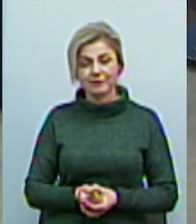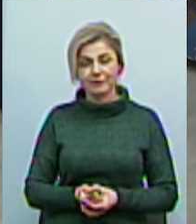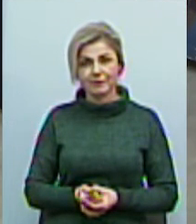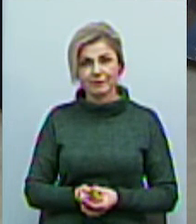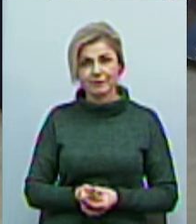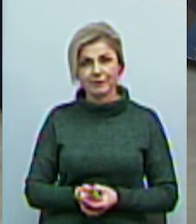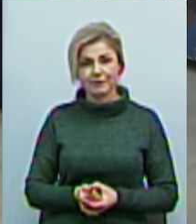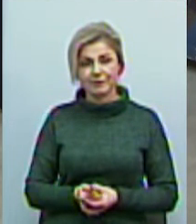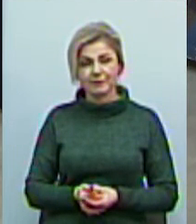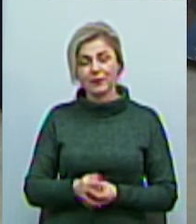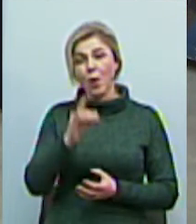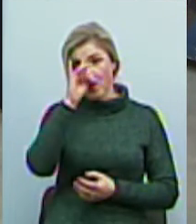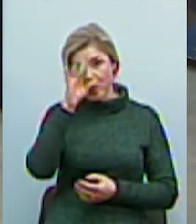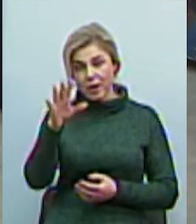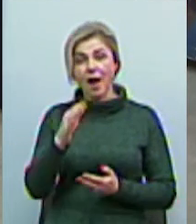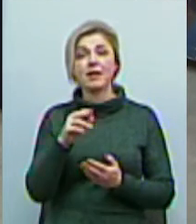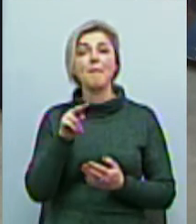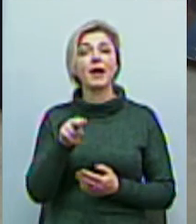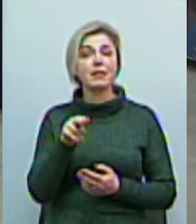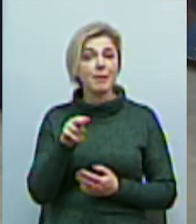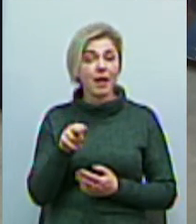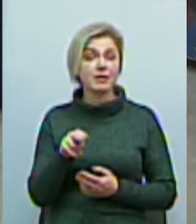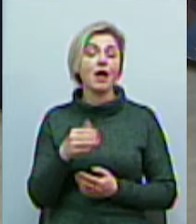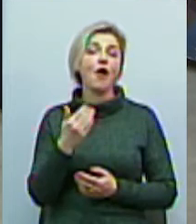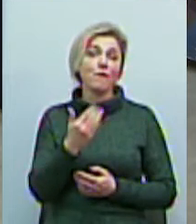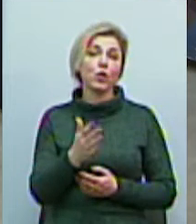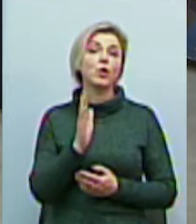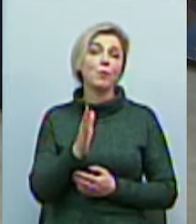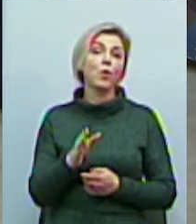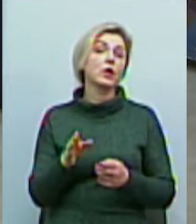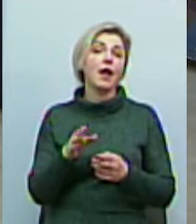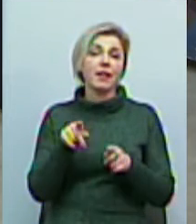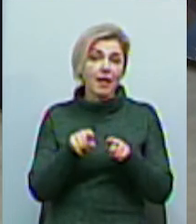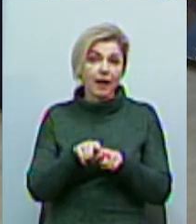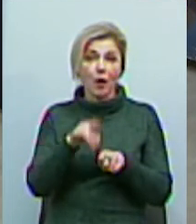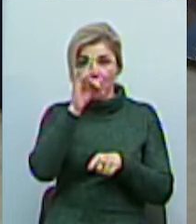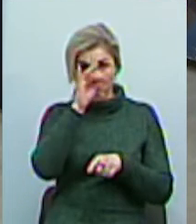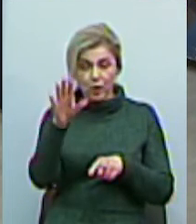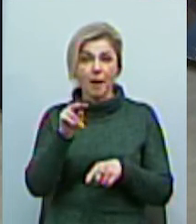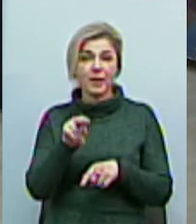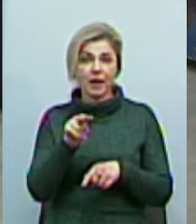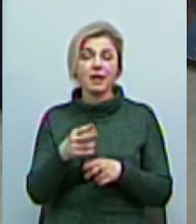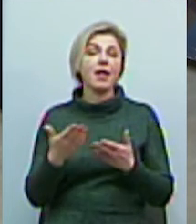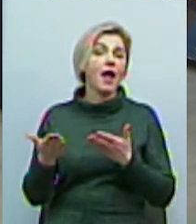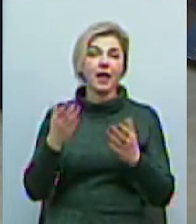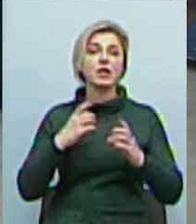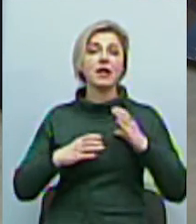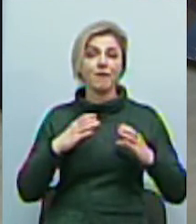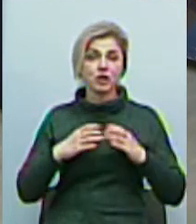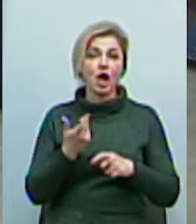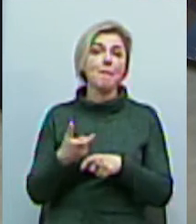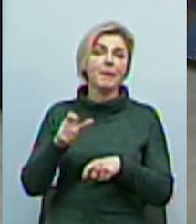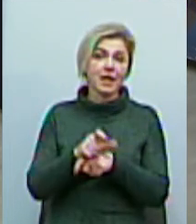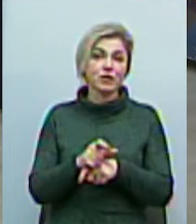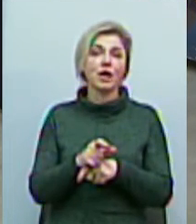популярні предмети, вони будуть такі популярні предмети, які вищі навчальні заклади більше